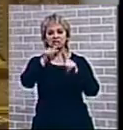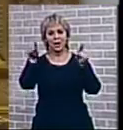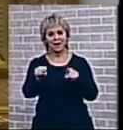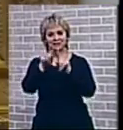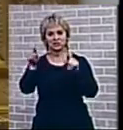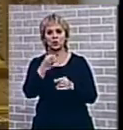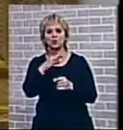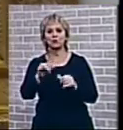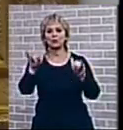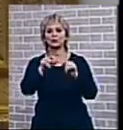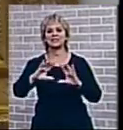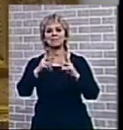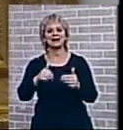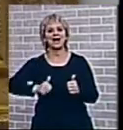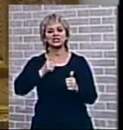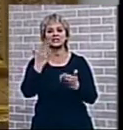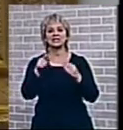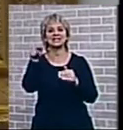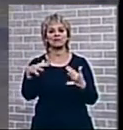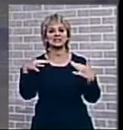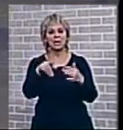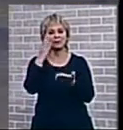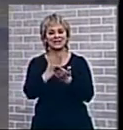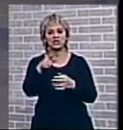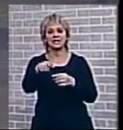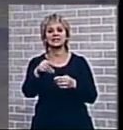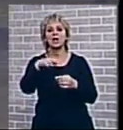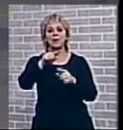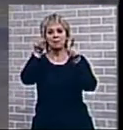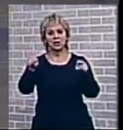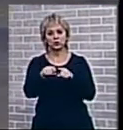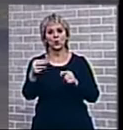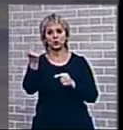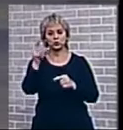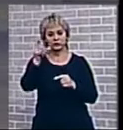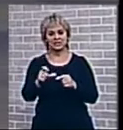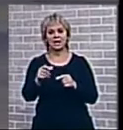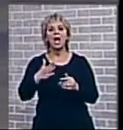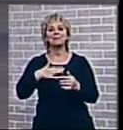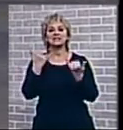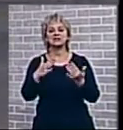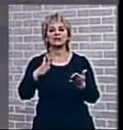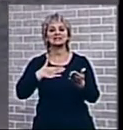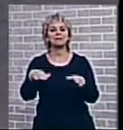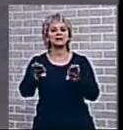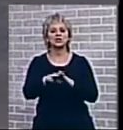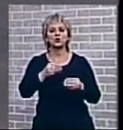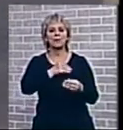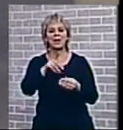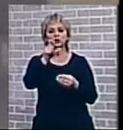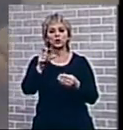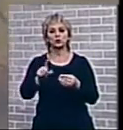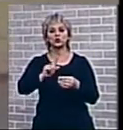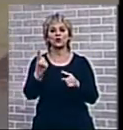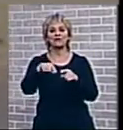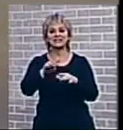картин. Любой музей мира гордится, если в его собрании есть полотно художника. А мы сегодня с вами настолько богатые люди, что вот